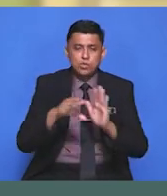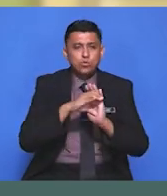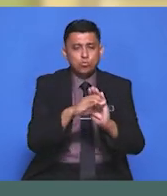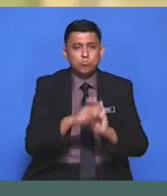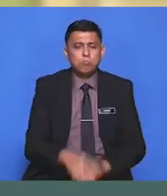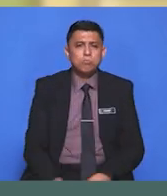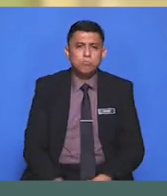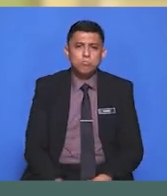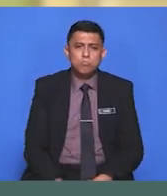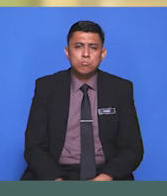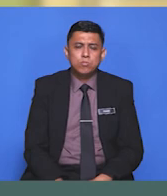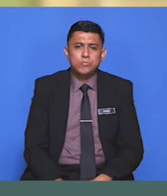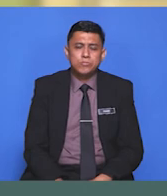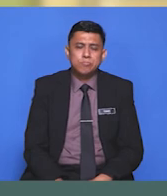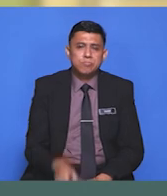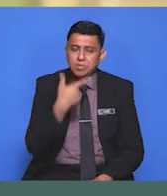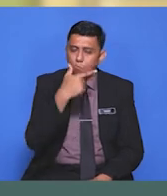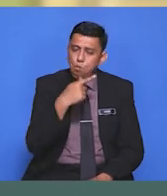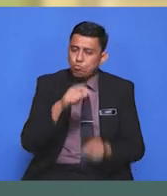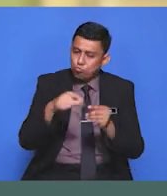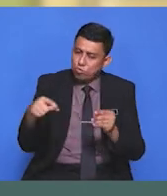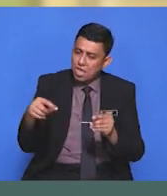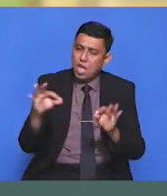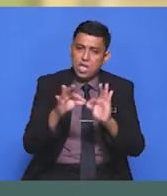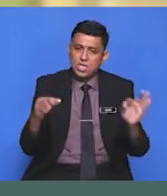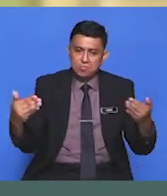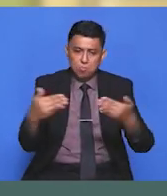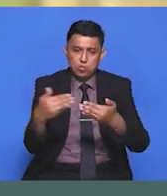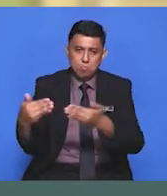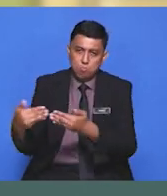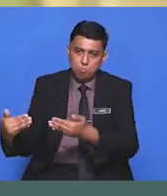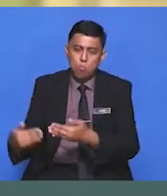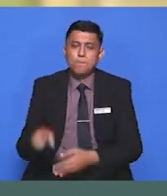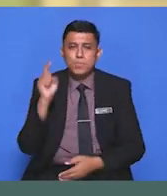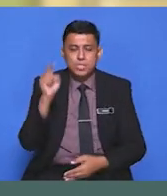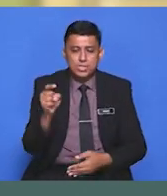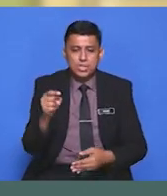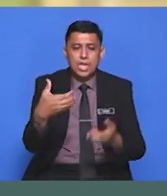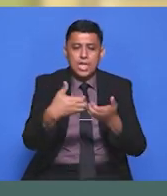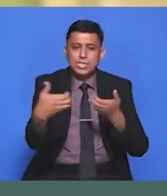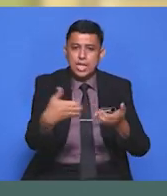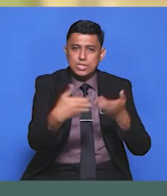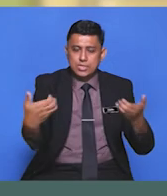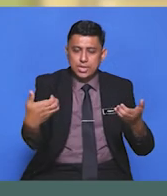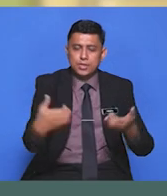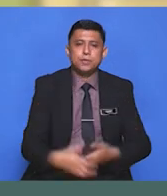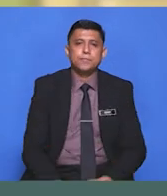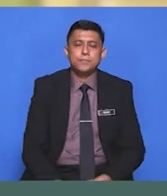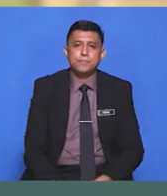Jangan tulis dalam satu ayat bersambung. Buatlah sistem penomboran. Fakta pertama, fakta kedua, fakta